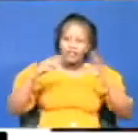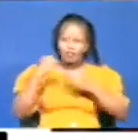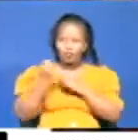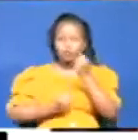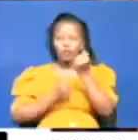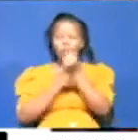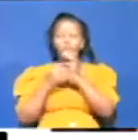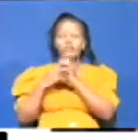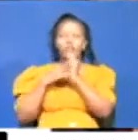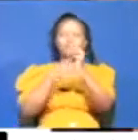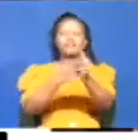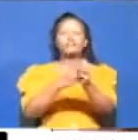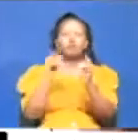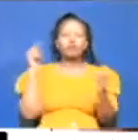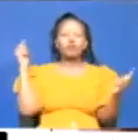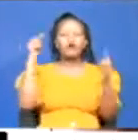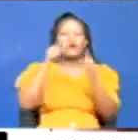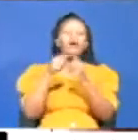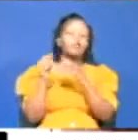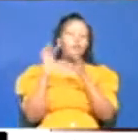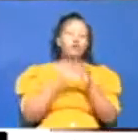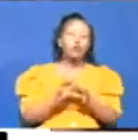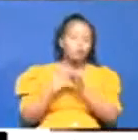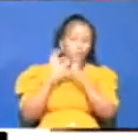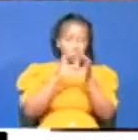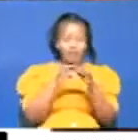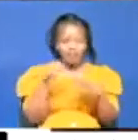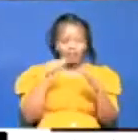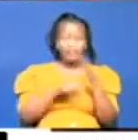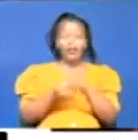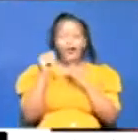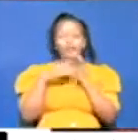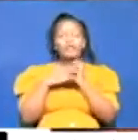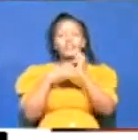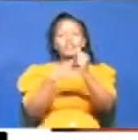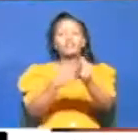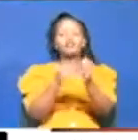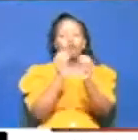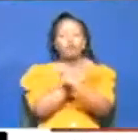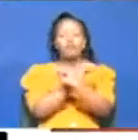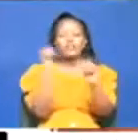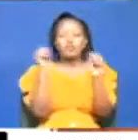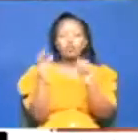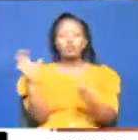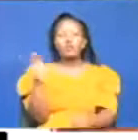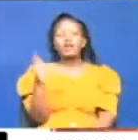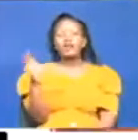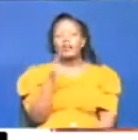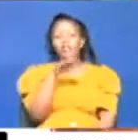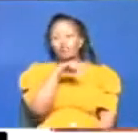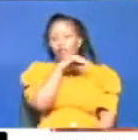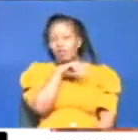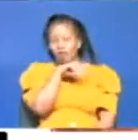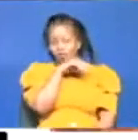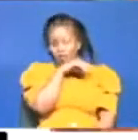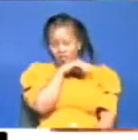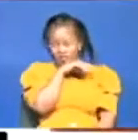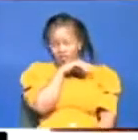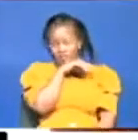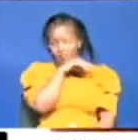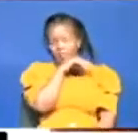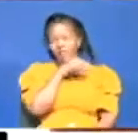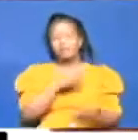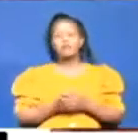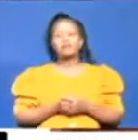wa muungano wa Azimio chini ya uongozi wa muwaniaji urais wa tiketi ya muungano huo, Raila Amolo